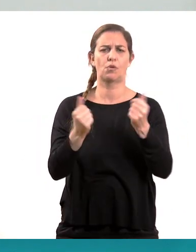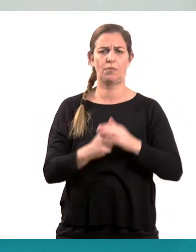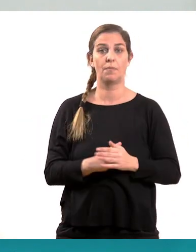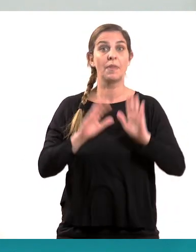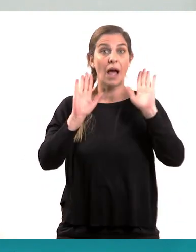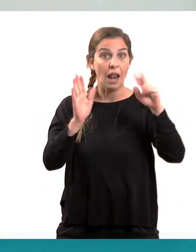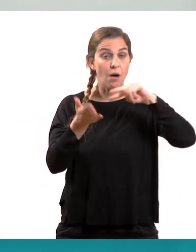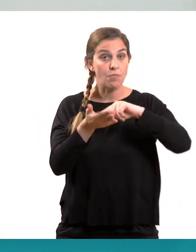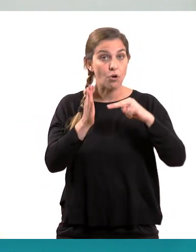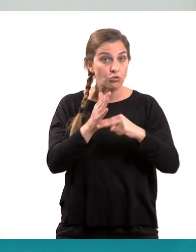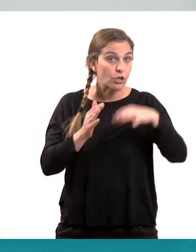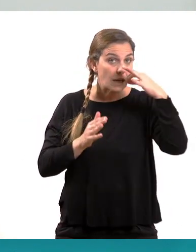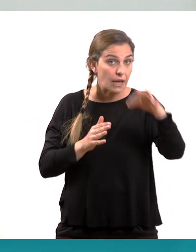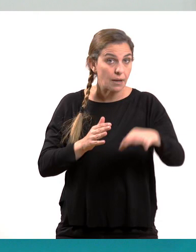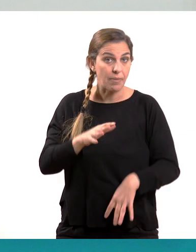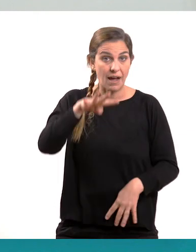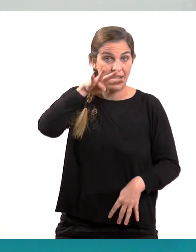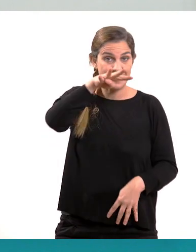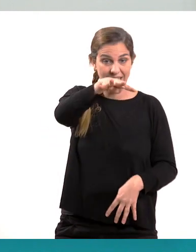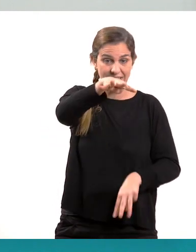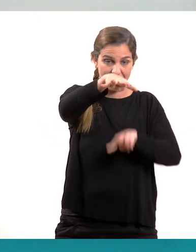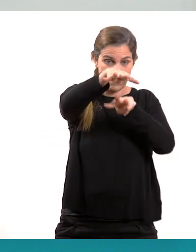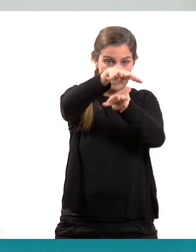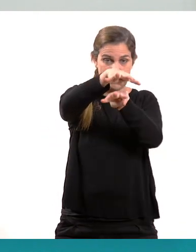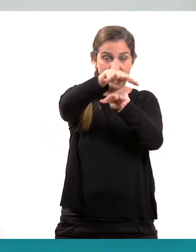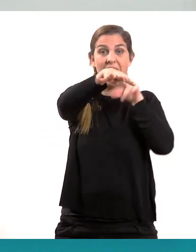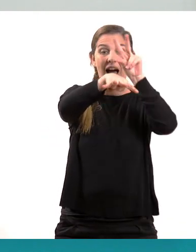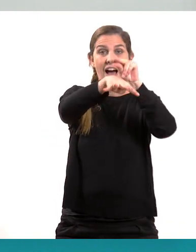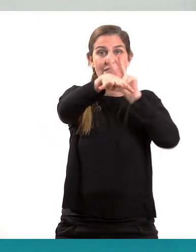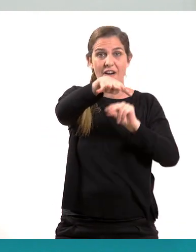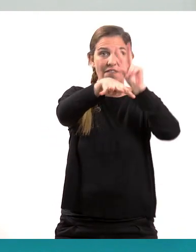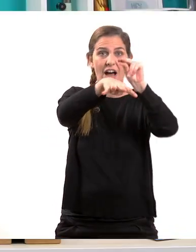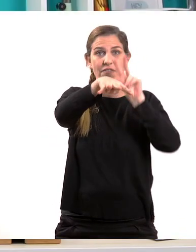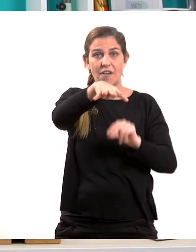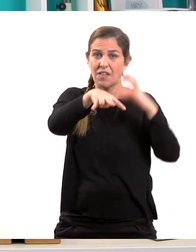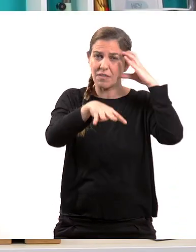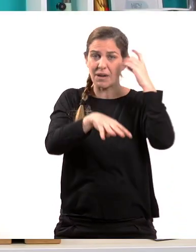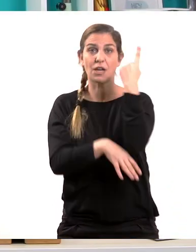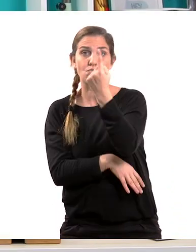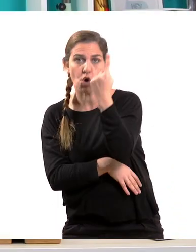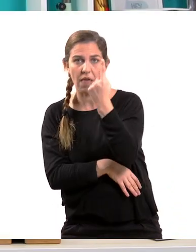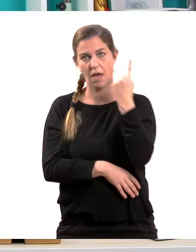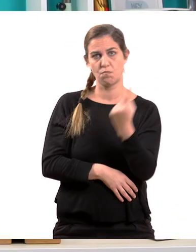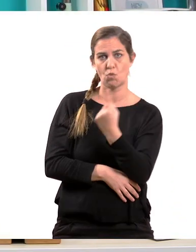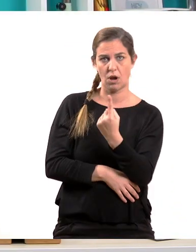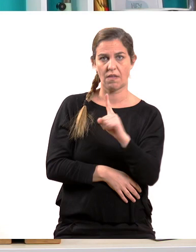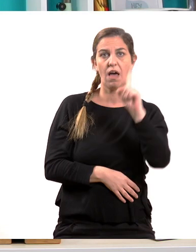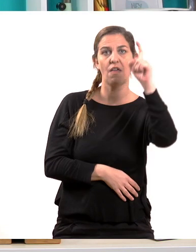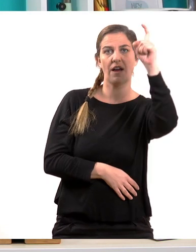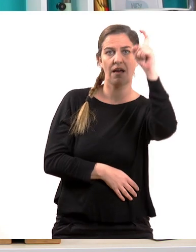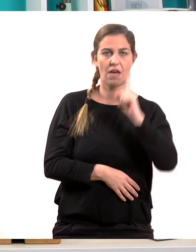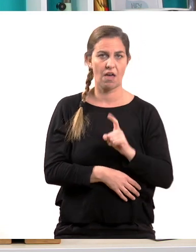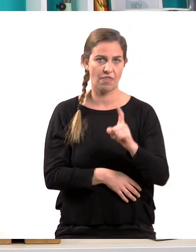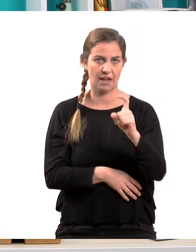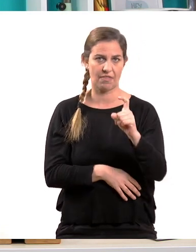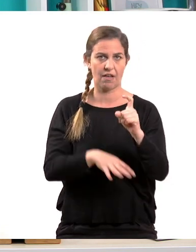Όλοι οι αριθμοί είναι ο ένας ακριβώς κάτω από τον άλλον. Τι είναι τα 2-8 εδώ? Μονάδες.